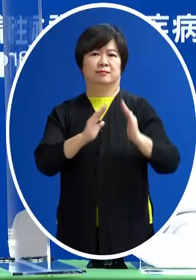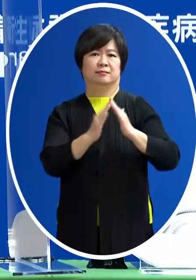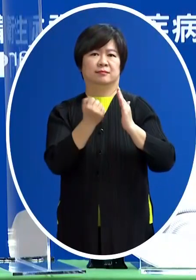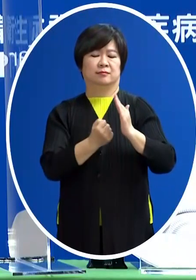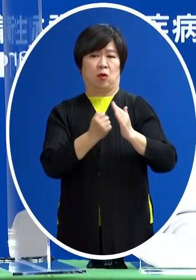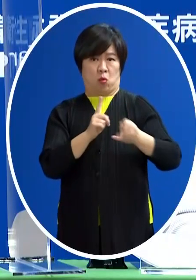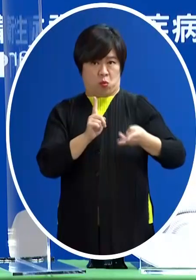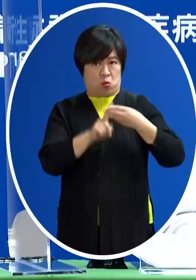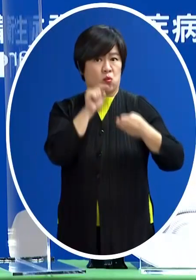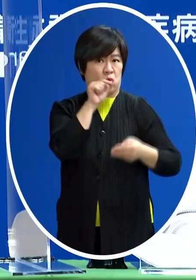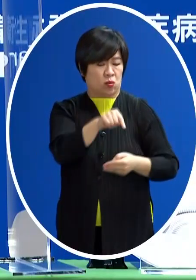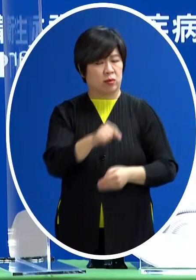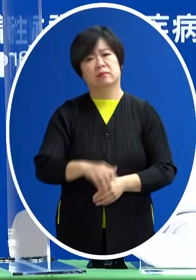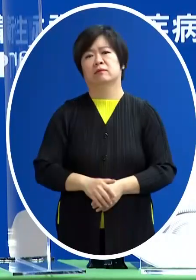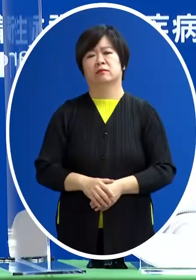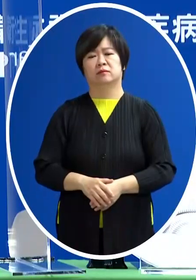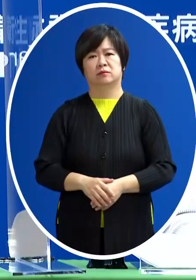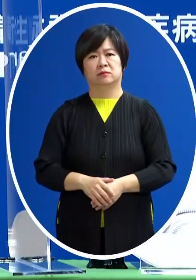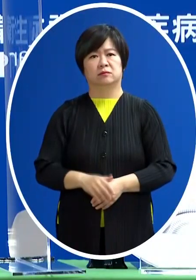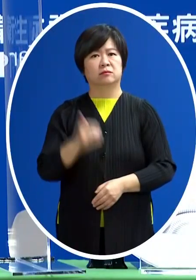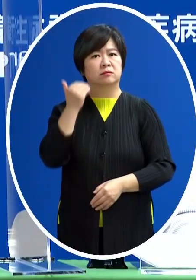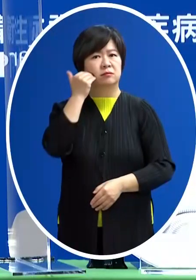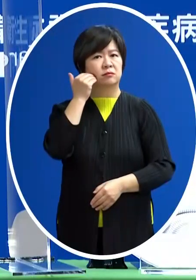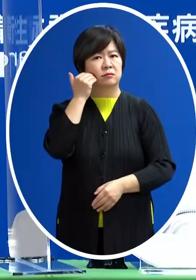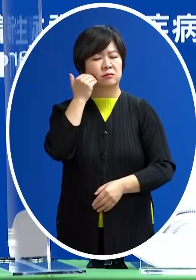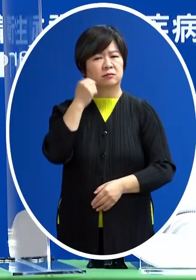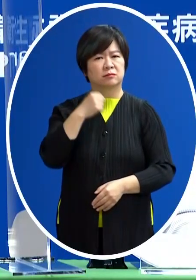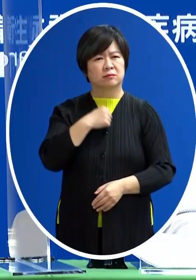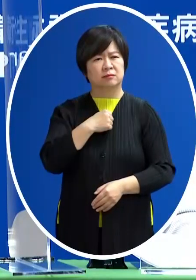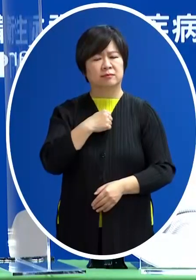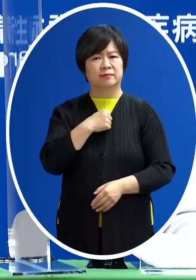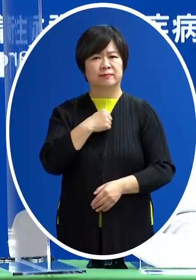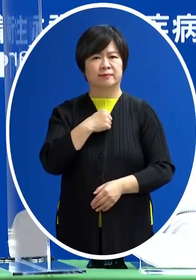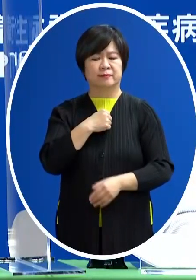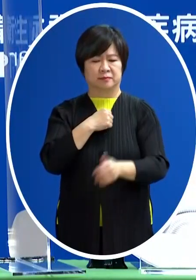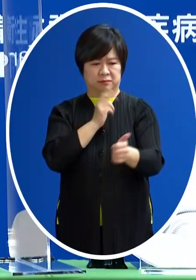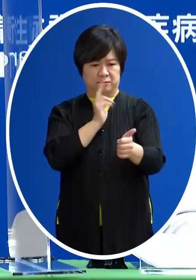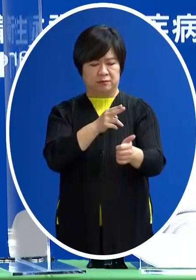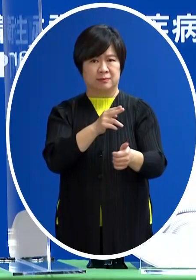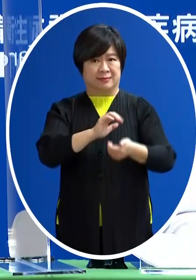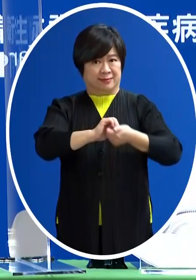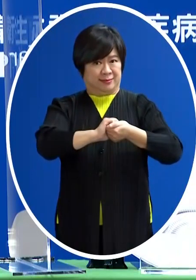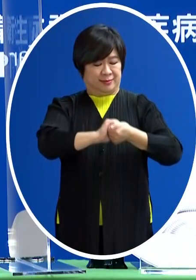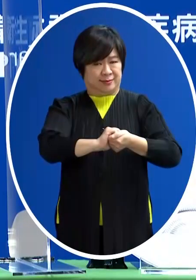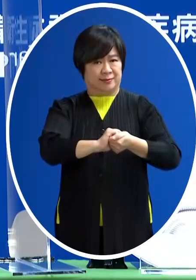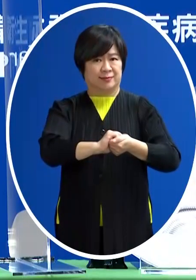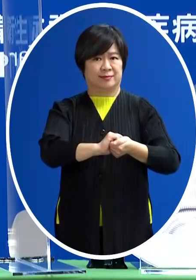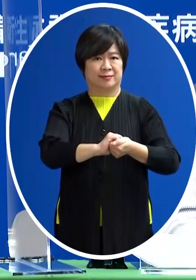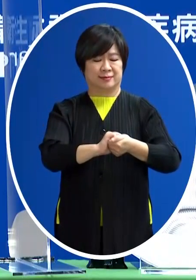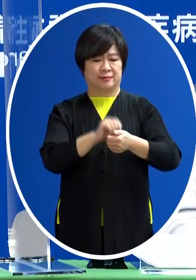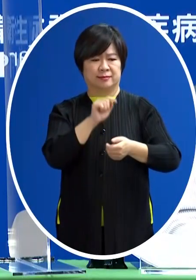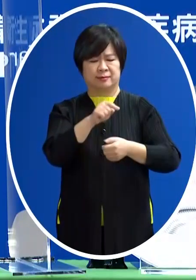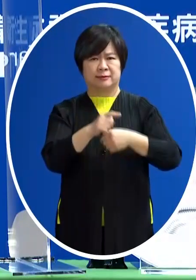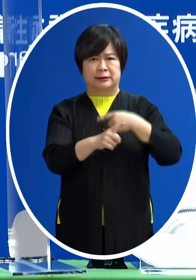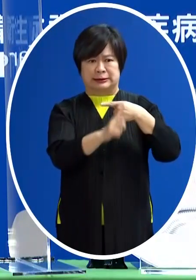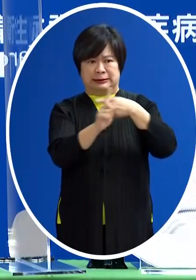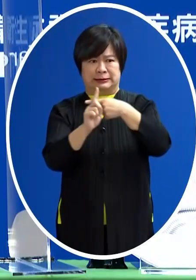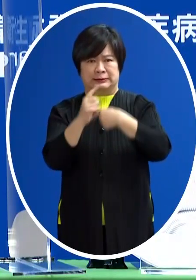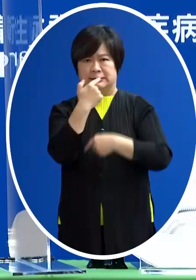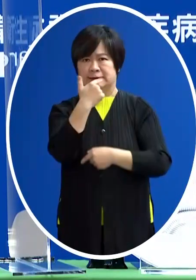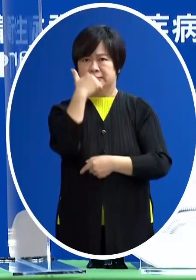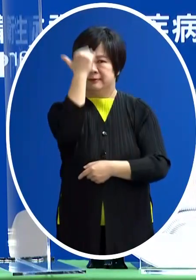为主。哦，那除非是我们所择定的，譬如说它的一个阳性率非常